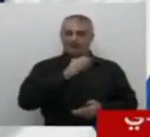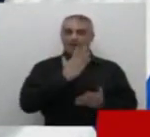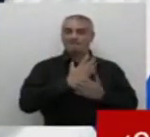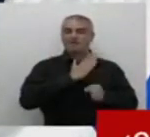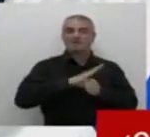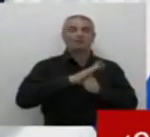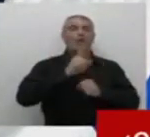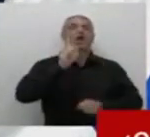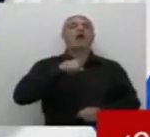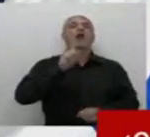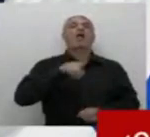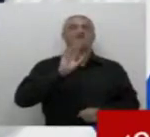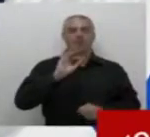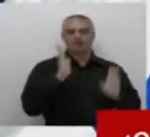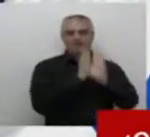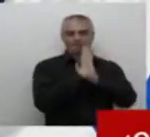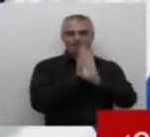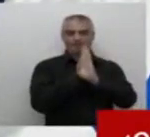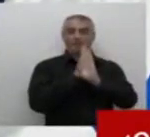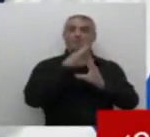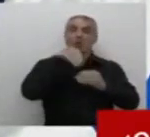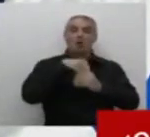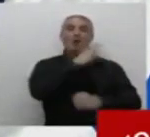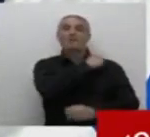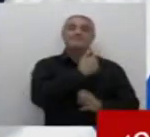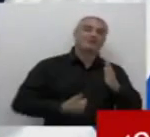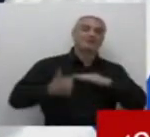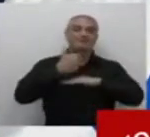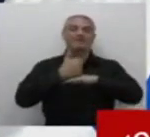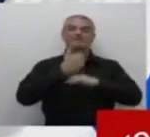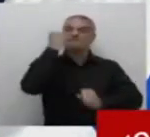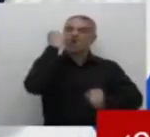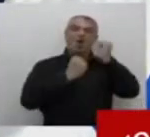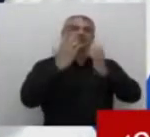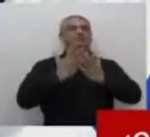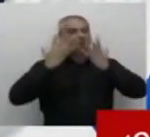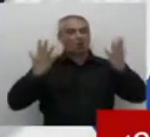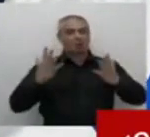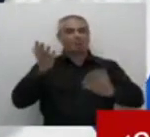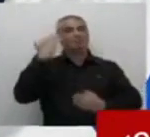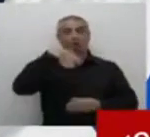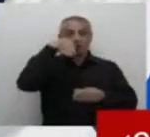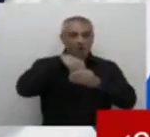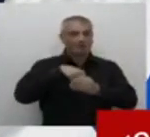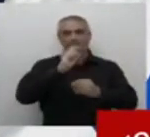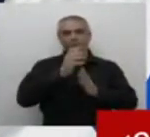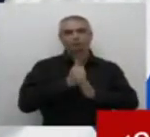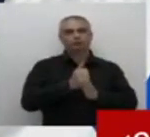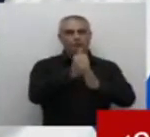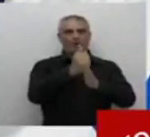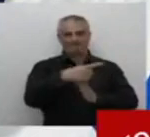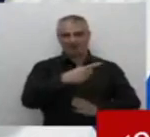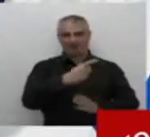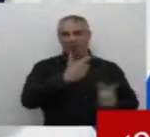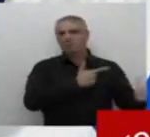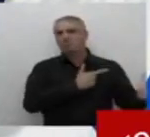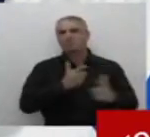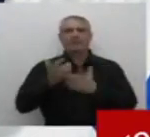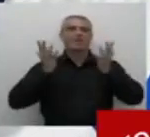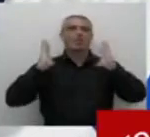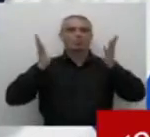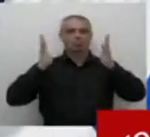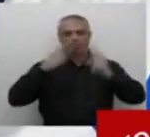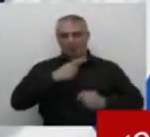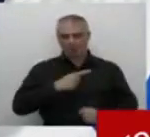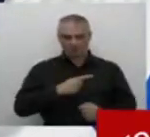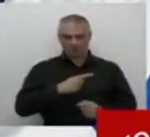قرب مستشفى فقتلوا الاف المخربين يشمل قيادات وقتله